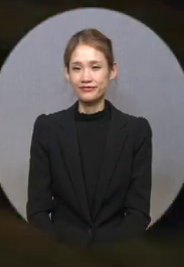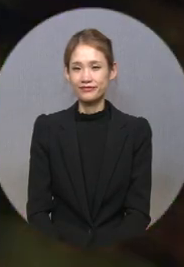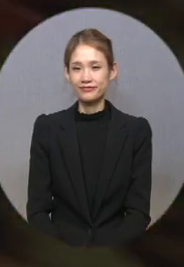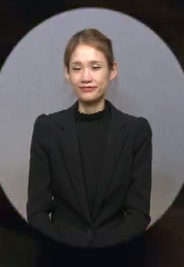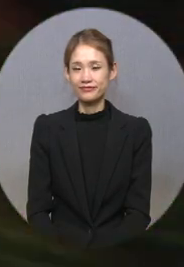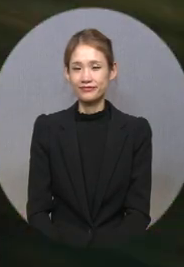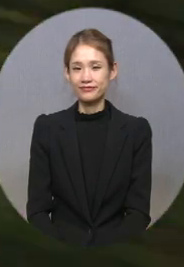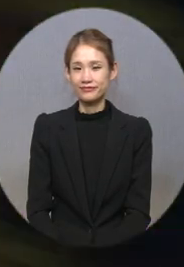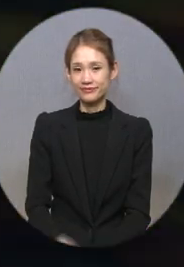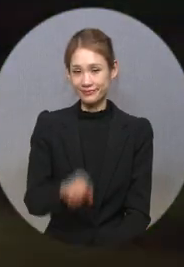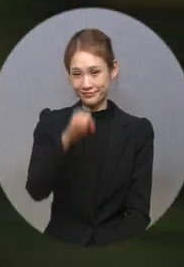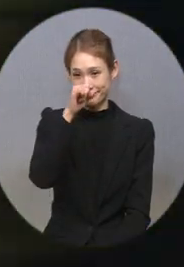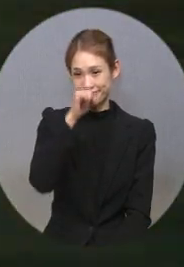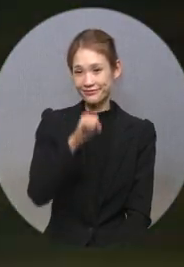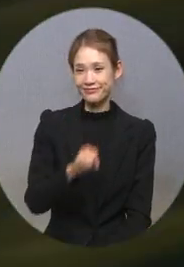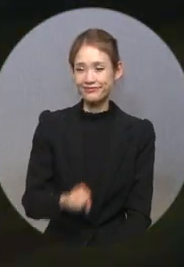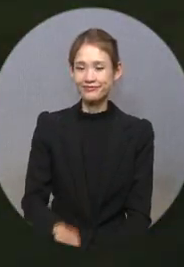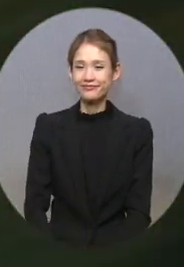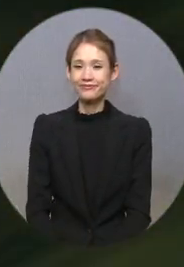굿샷!